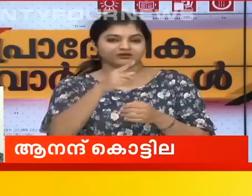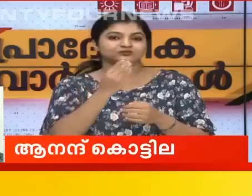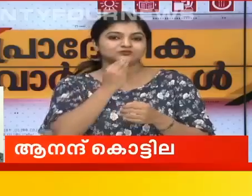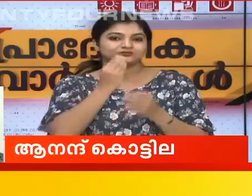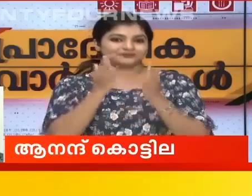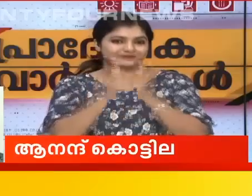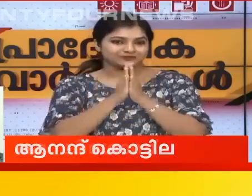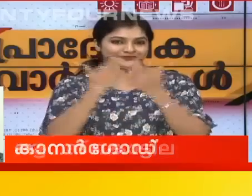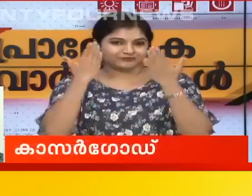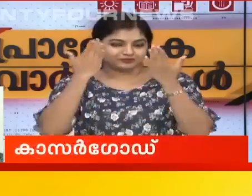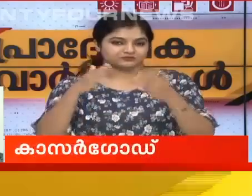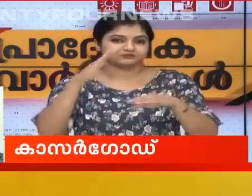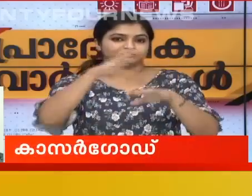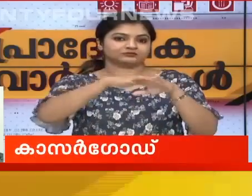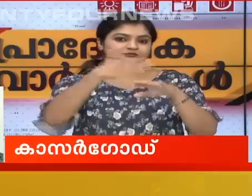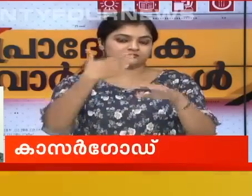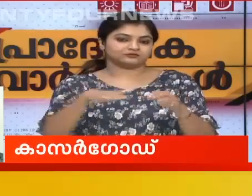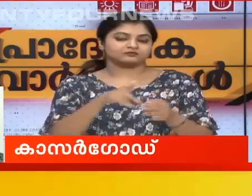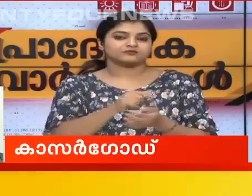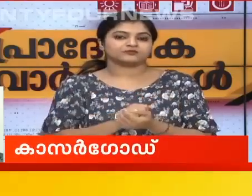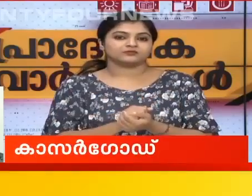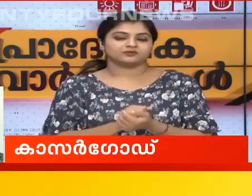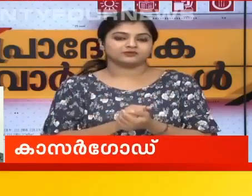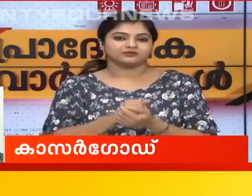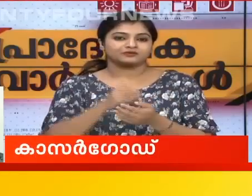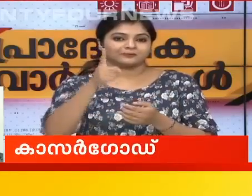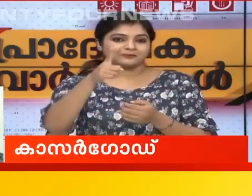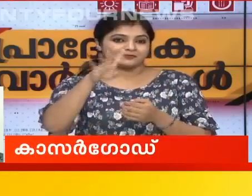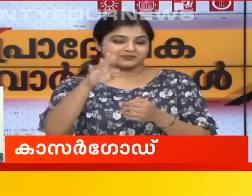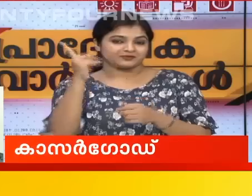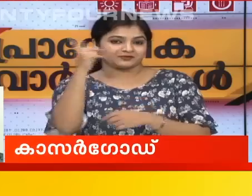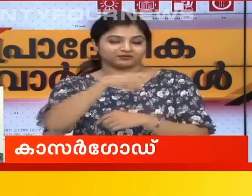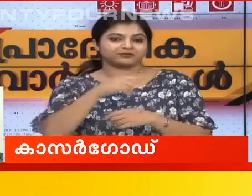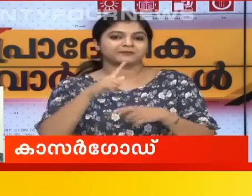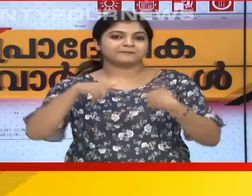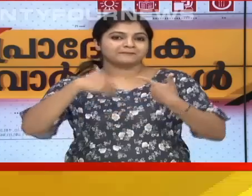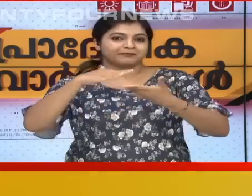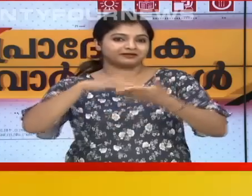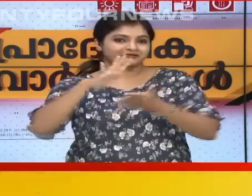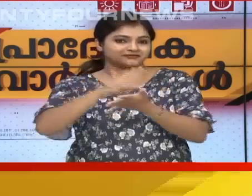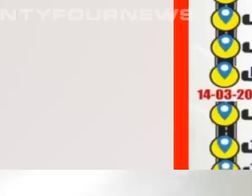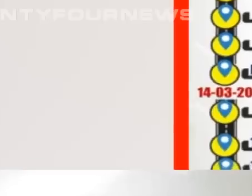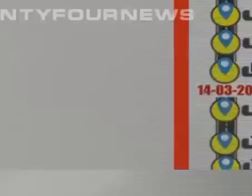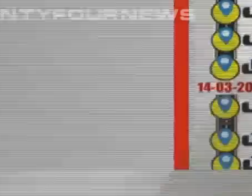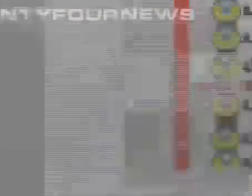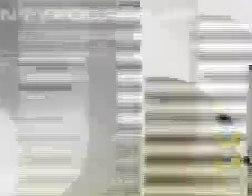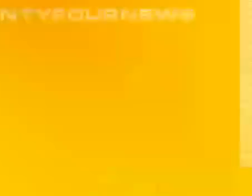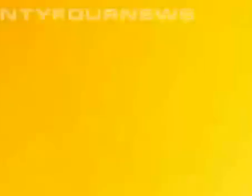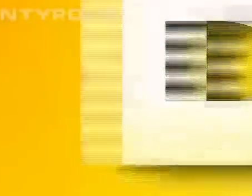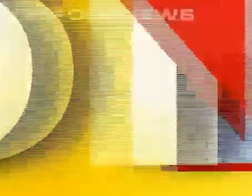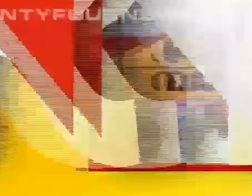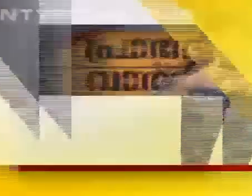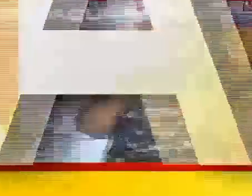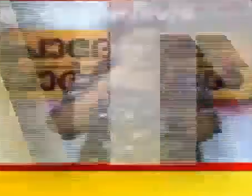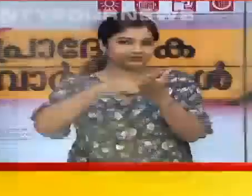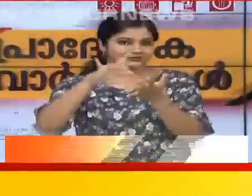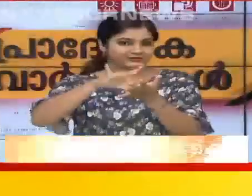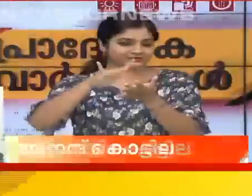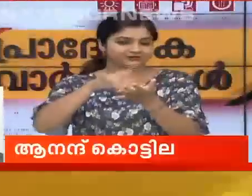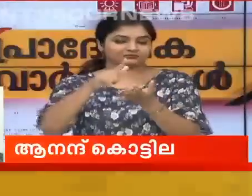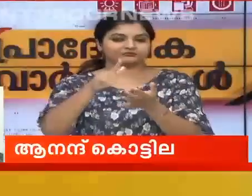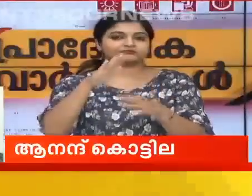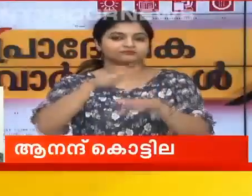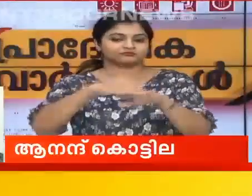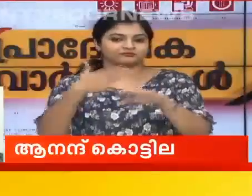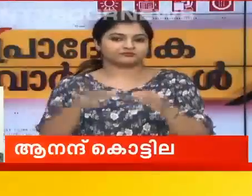പങ്കെടുത്തു. 14-ാം തീയതി മഞ്ചത്തടുക്കയിലെ വിവാഹ പരിപാടിയിലും അതുപോലെ തന്നെ വിവാഹ സൽക്കാര പരിപാടി അടൂറിലുള്ള